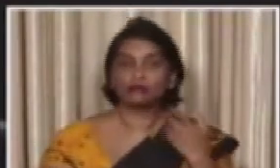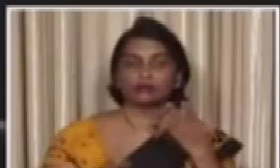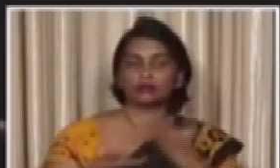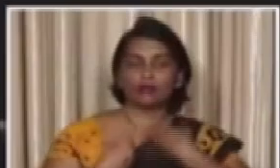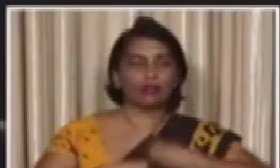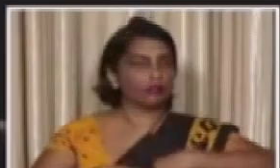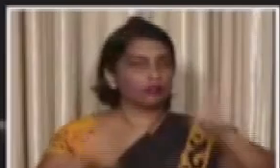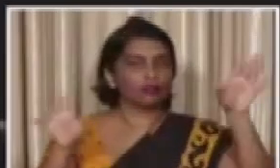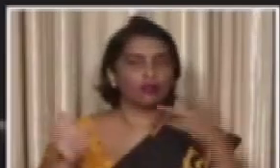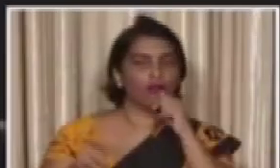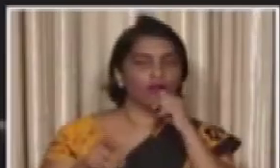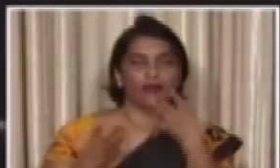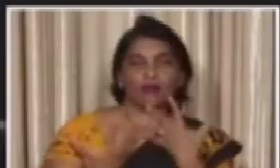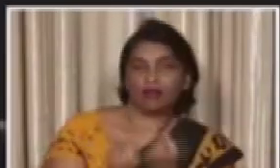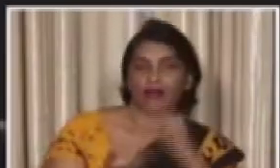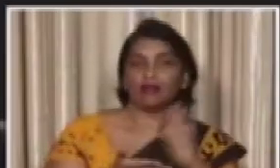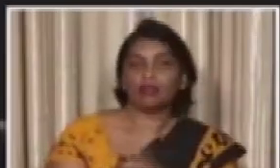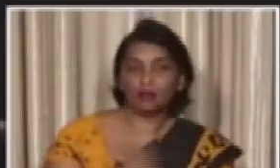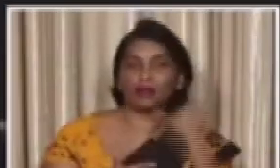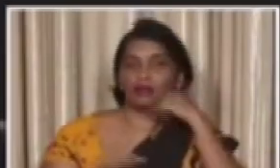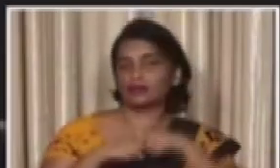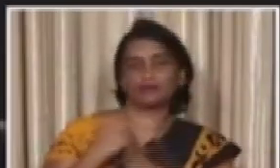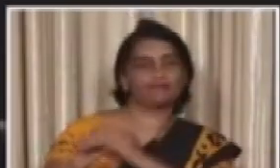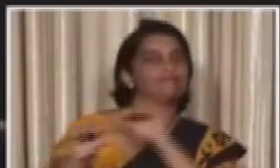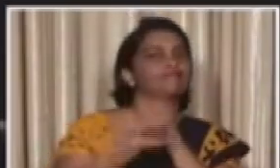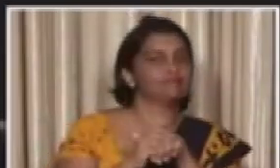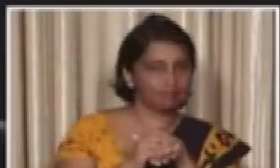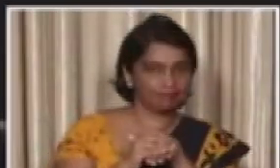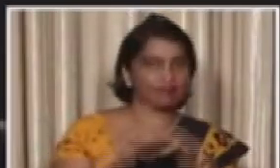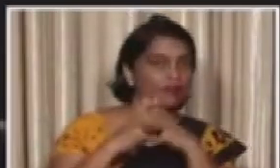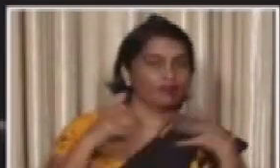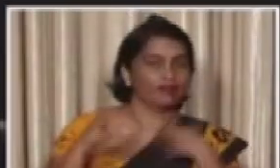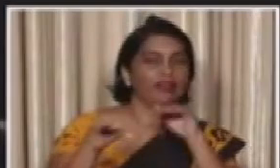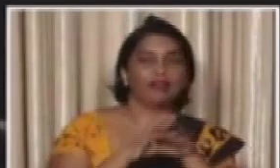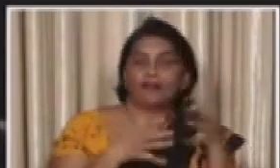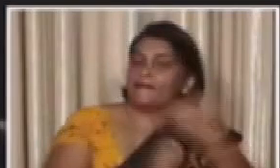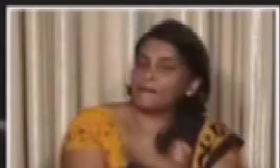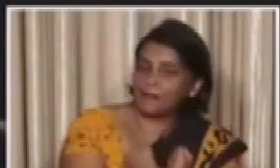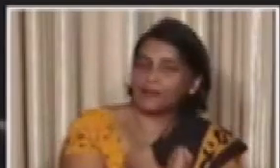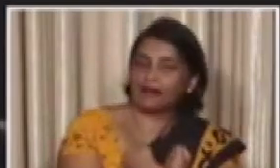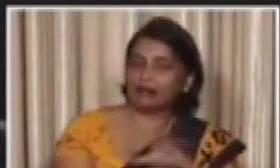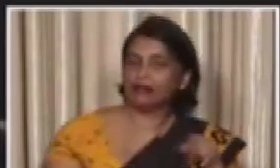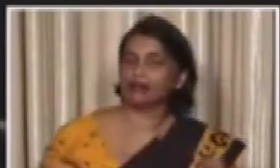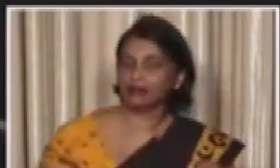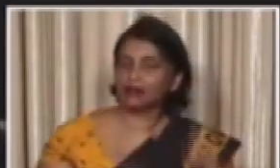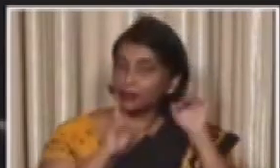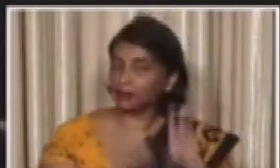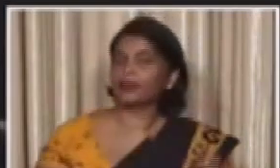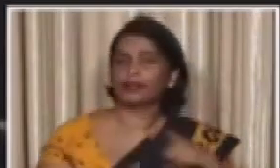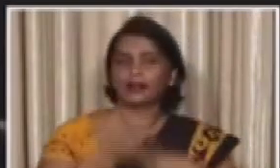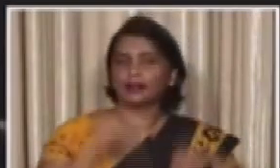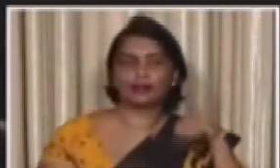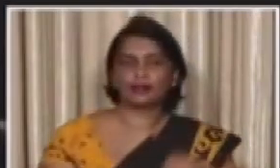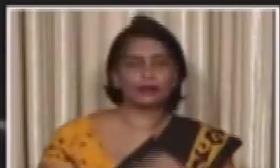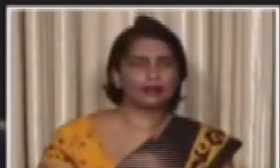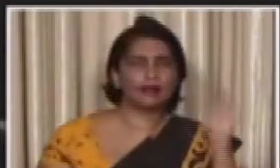යන සැඩපහරෙන් බේරෙන්න සමගි ජන බලවේගයේ නැමැති කොටේට නැගලා ඒක තදින් බදාගන්න දරන උත්සාහය. එතන දේශපාලන